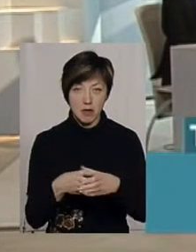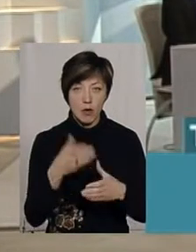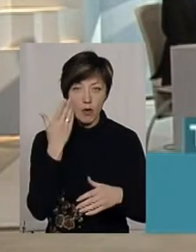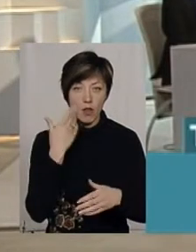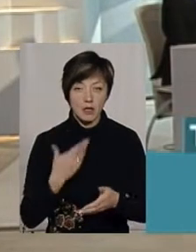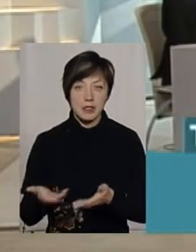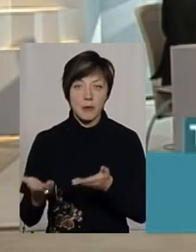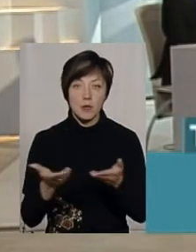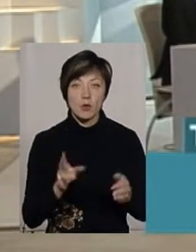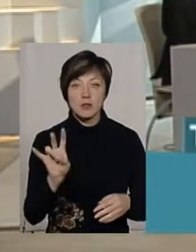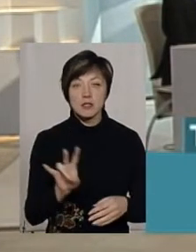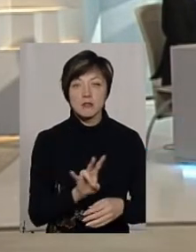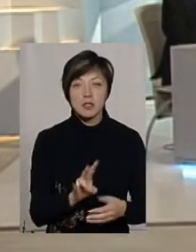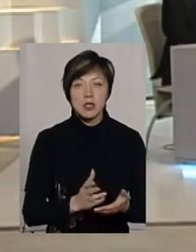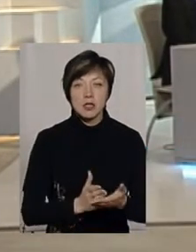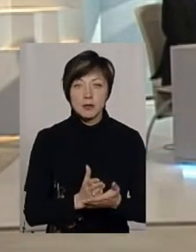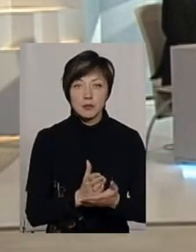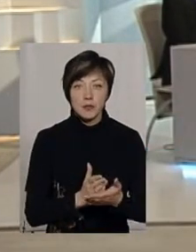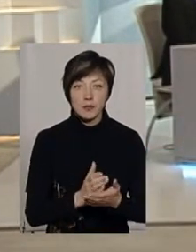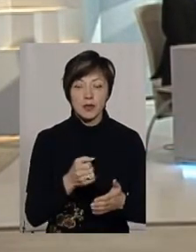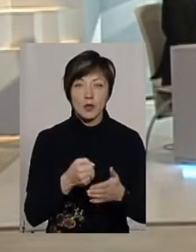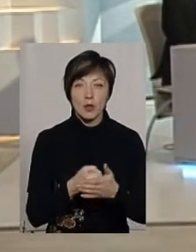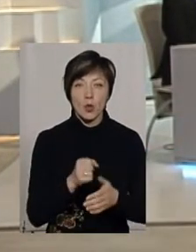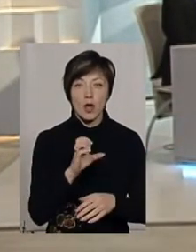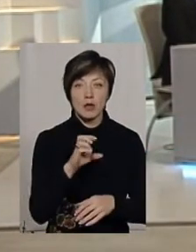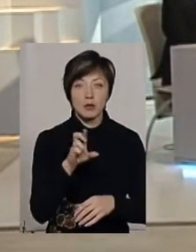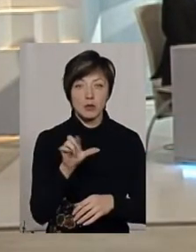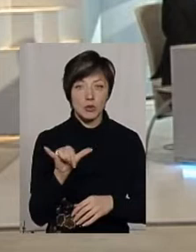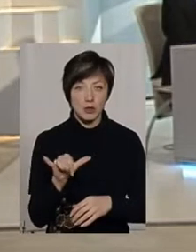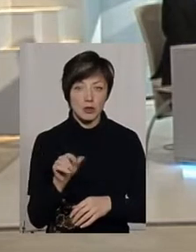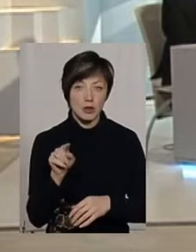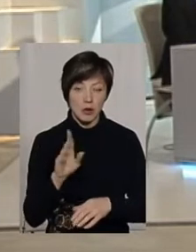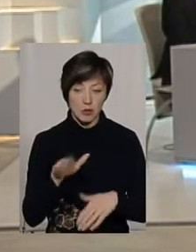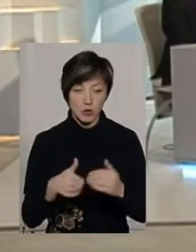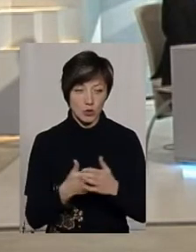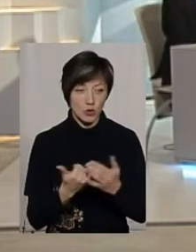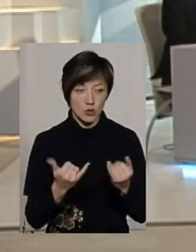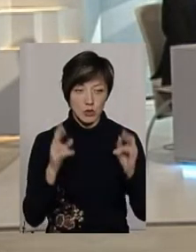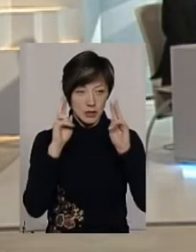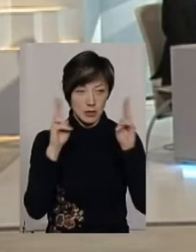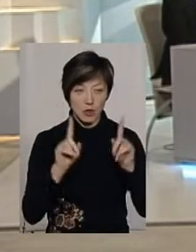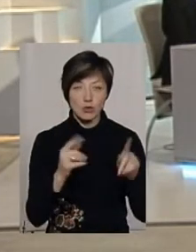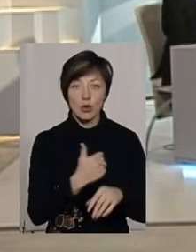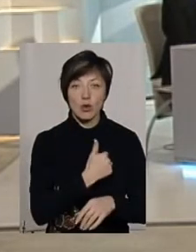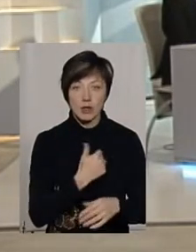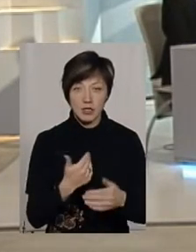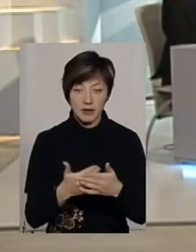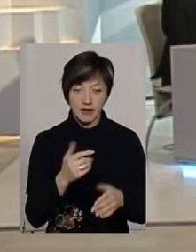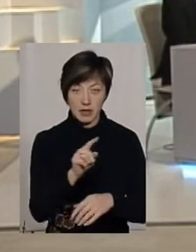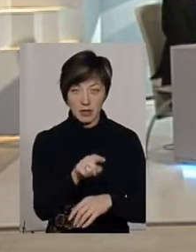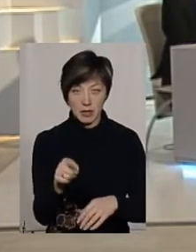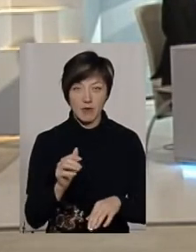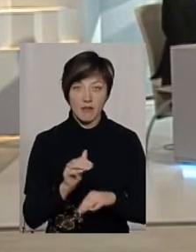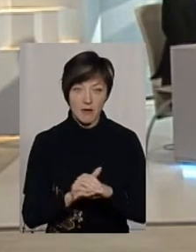коли запрошували священиків до Служби безпеки України, там ми й по сьогодні не знаємо, що від них хотіли. Але